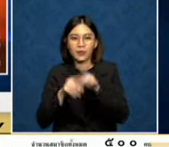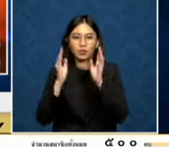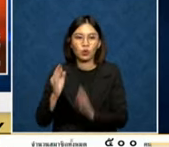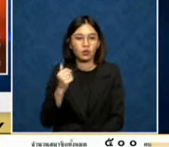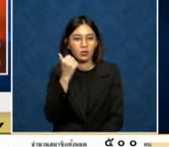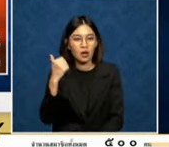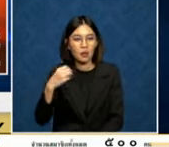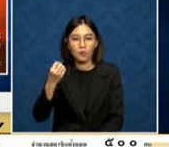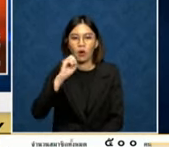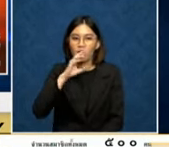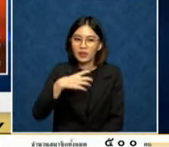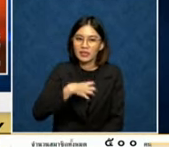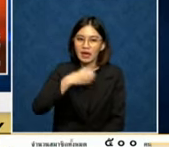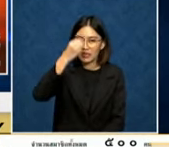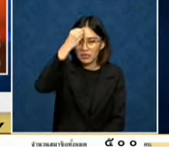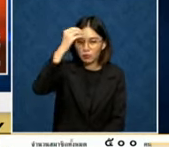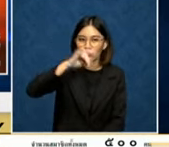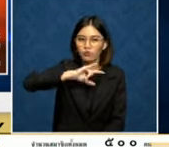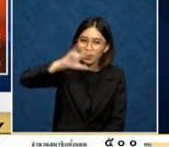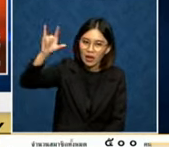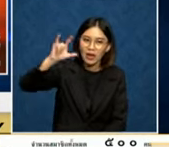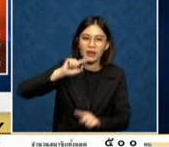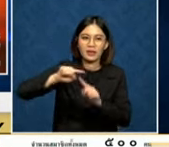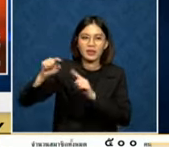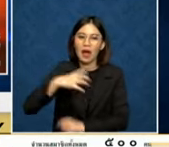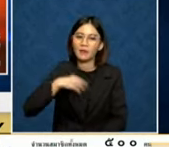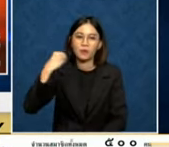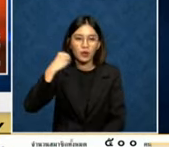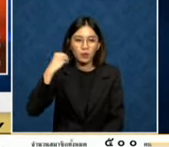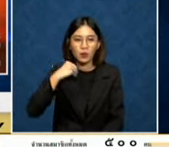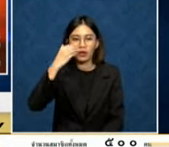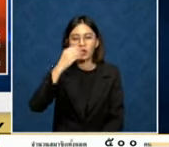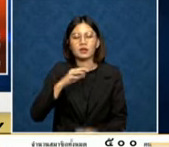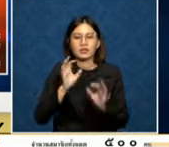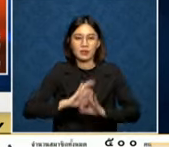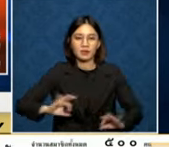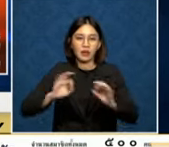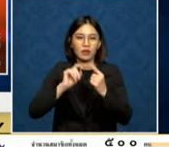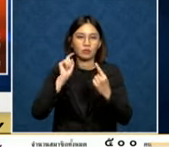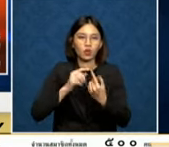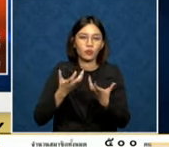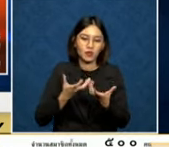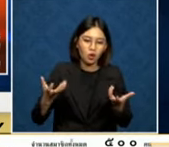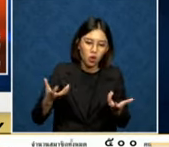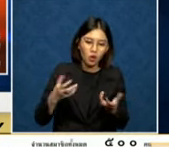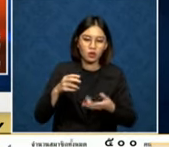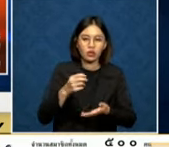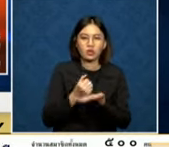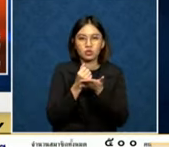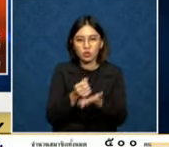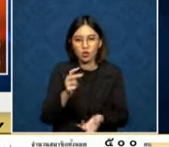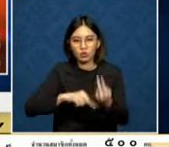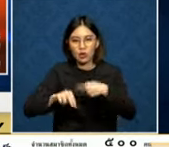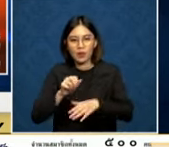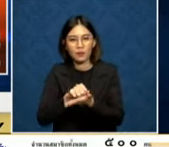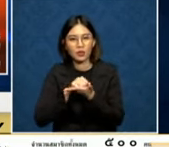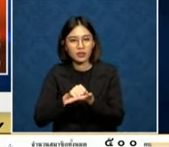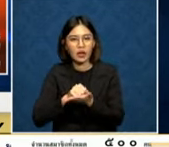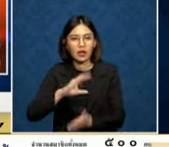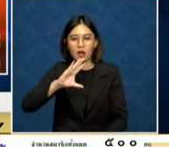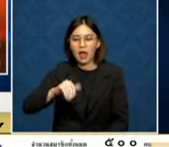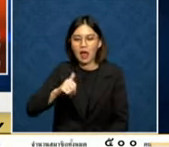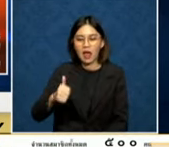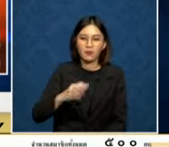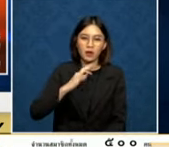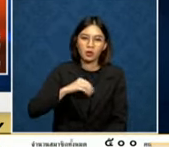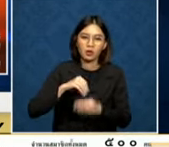นะคะเราอยากไปญี่ปุ่นอยากไปฝรั่งเศสอิตาลีสวิตเซอร์แลนด์ซ้ำๆเพราะฉะนั้นค่ะการสร้างสิ่งอำนวยความสะดวกต่างๆต้องเริ่มจากการทำเมืองให้น่า